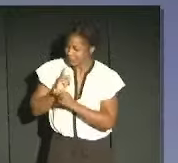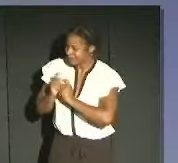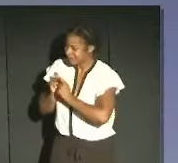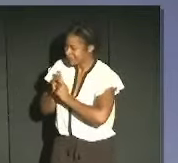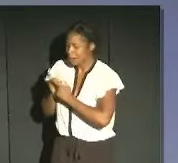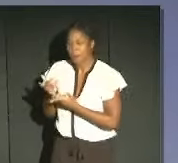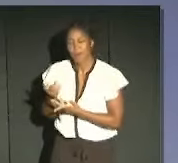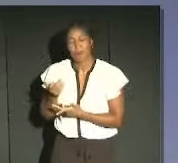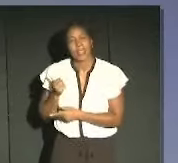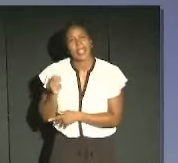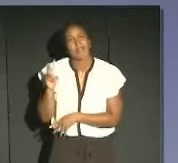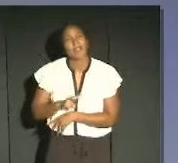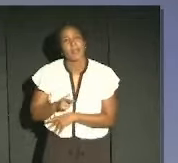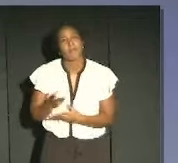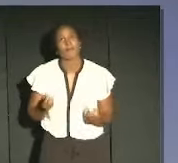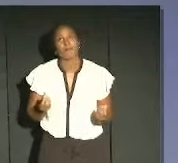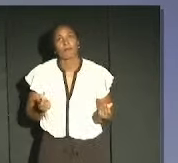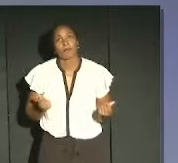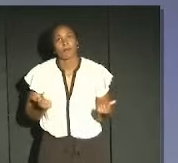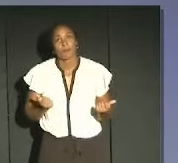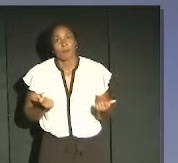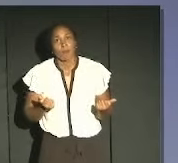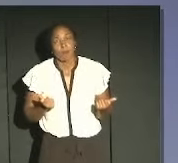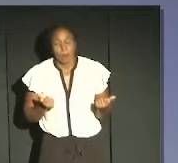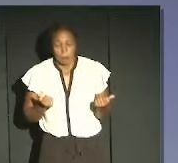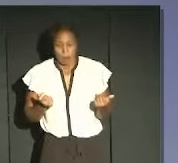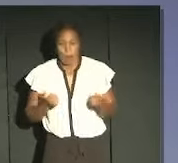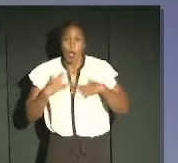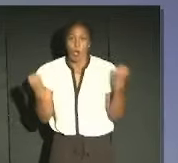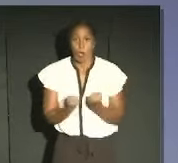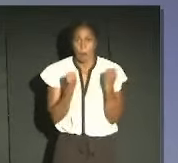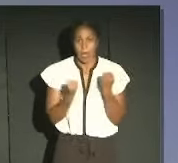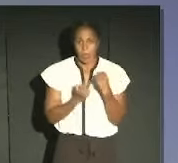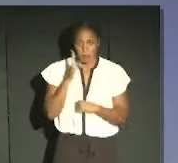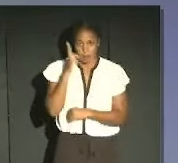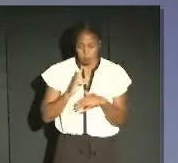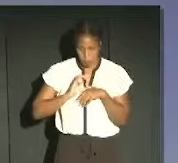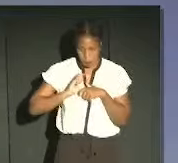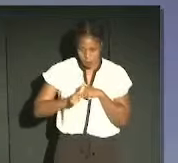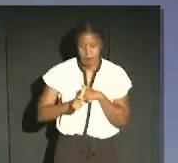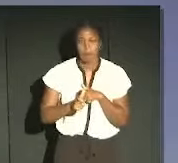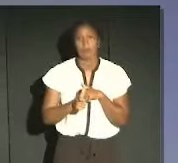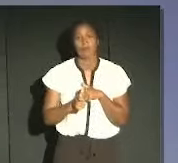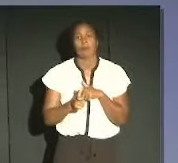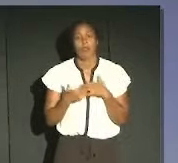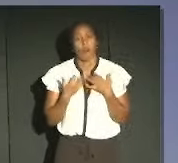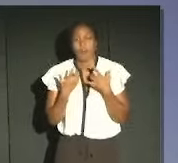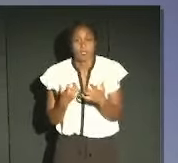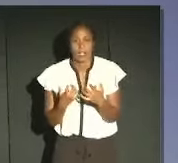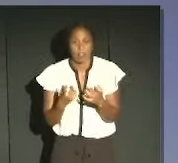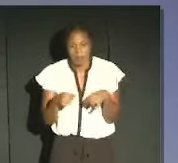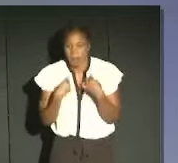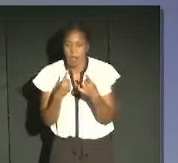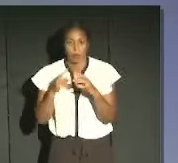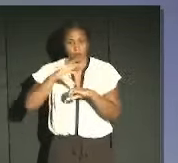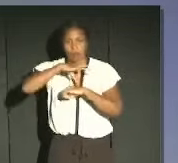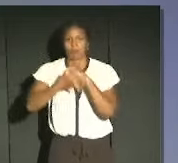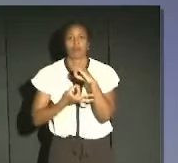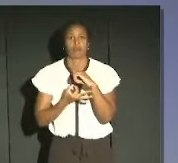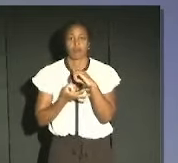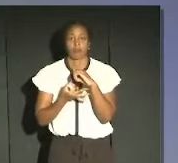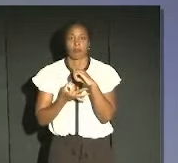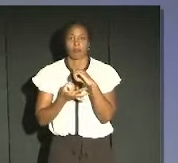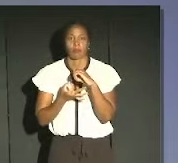expliquait la raison pour laquelle après notre lancement de campagne on a voulu aller immédiatement dans les outremers